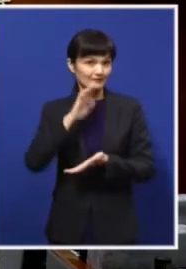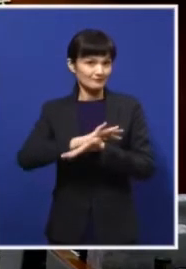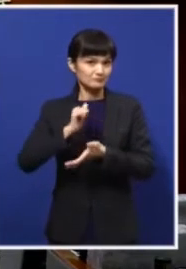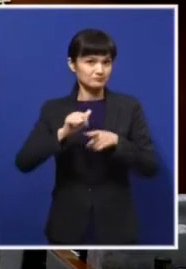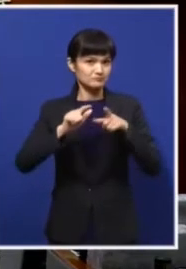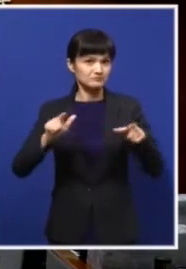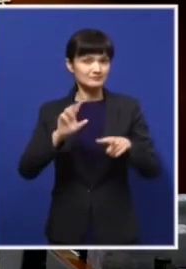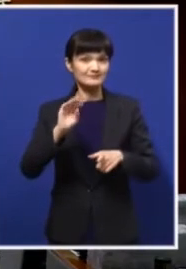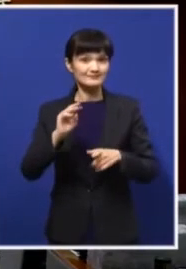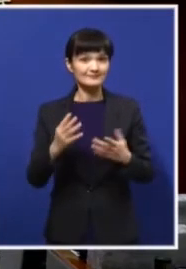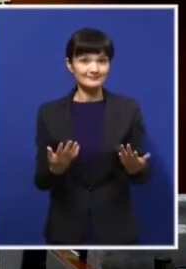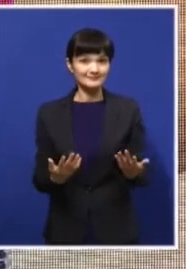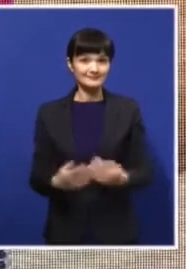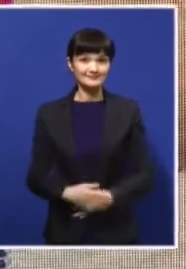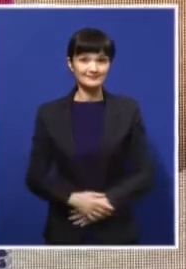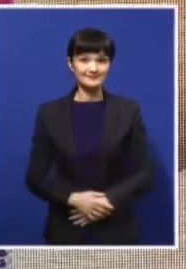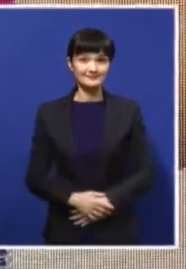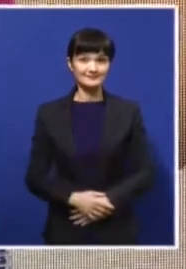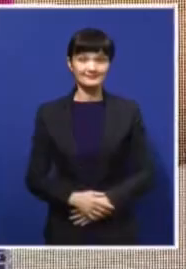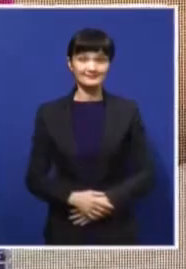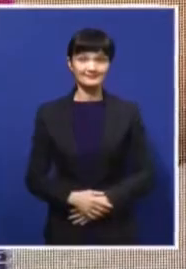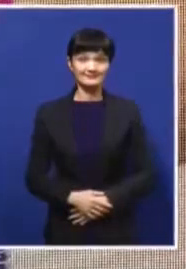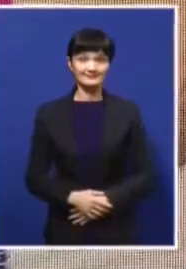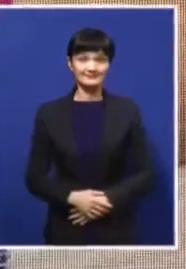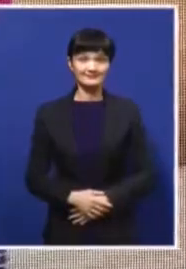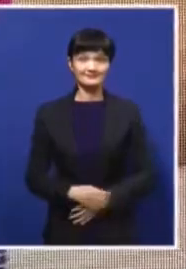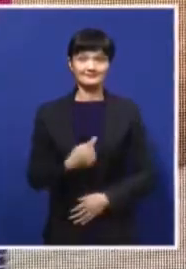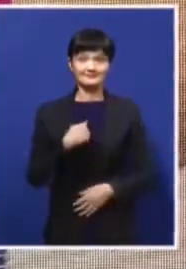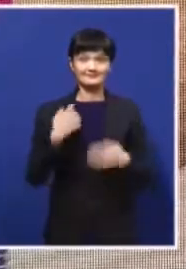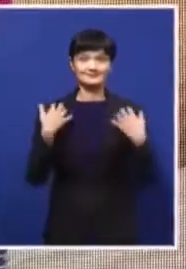那郑委员回来回答一下您的问题哈，